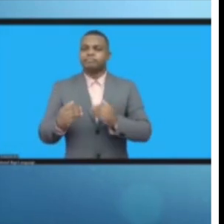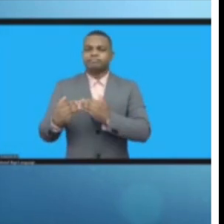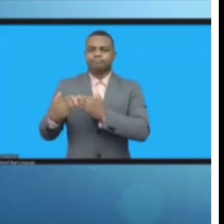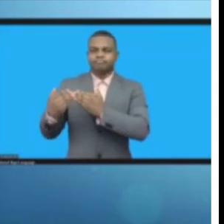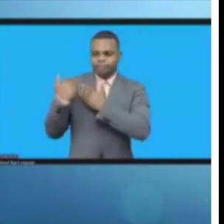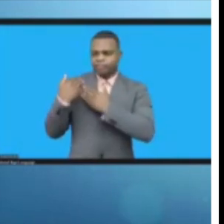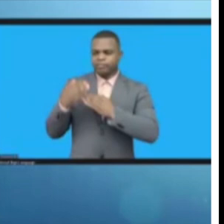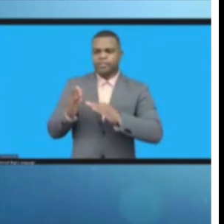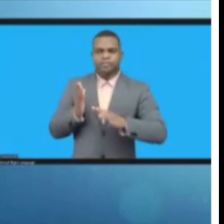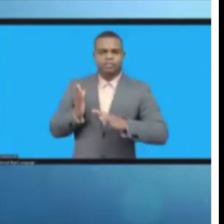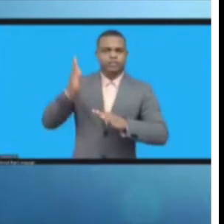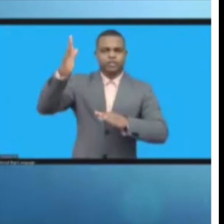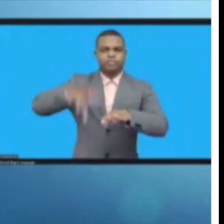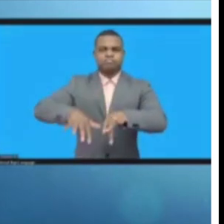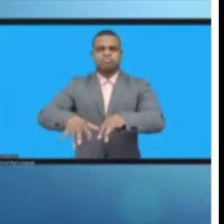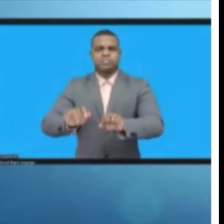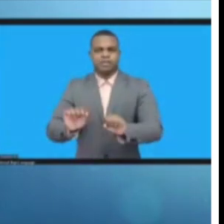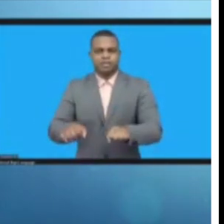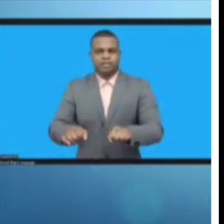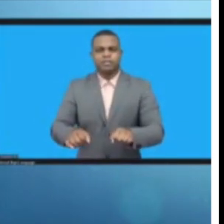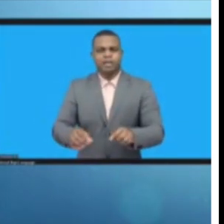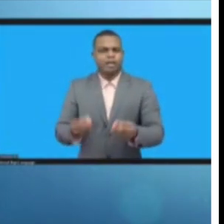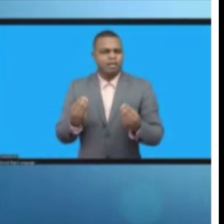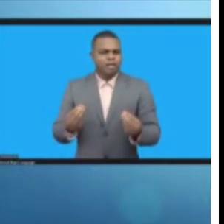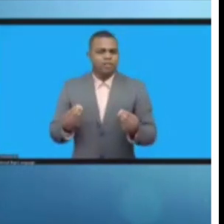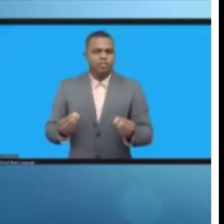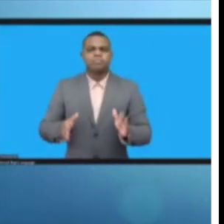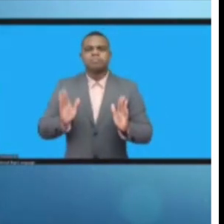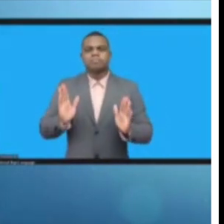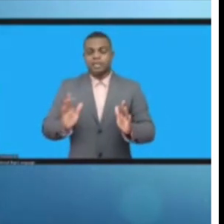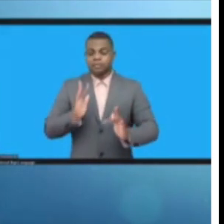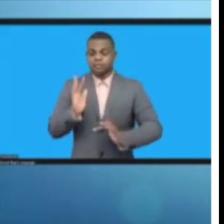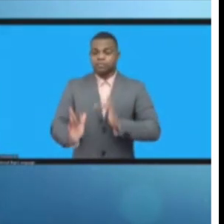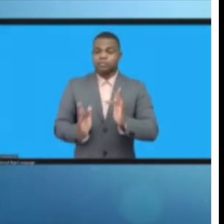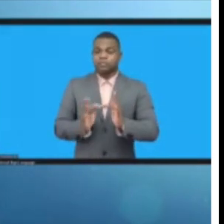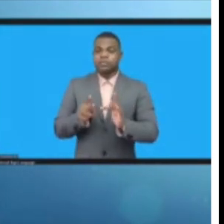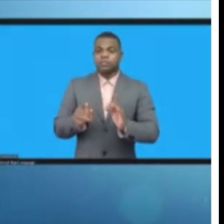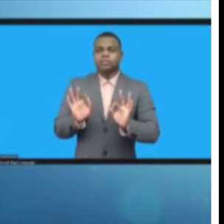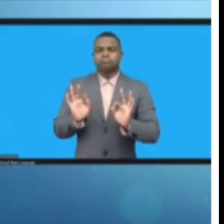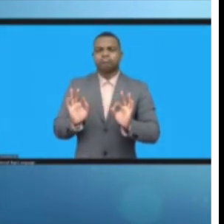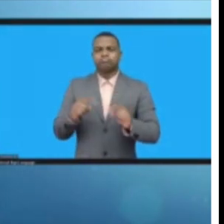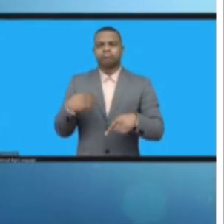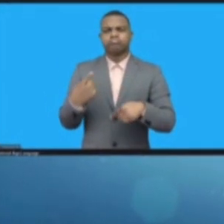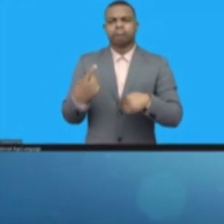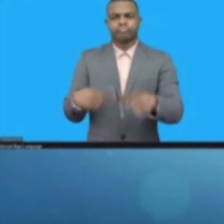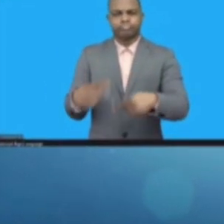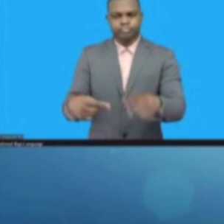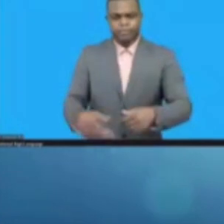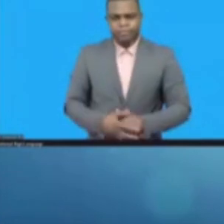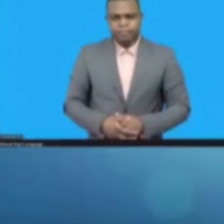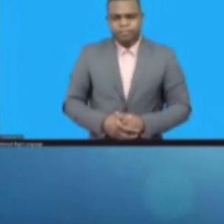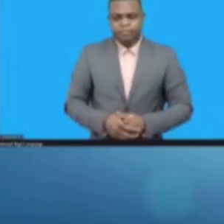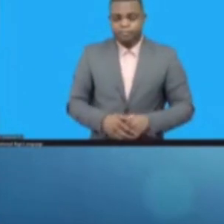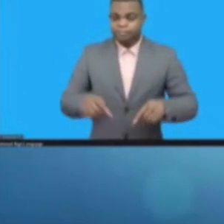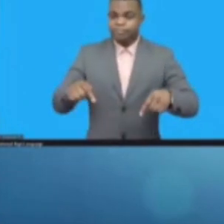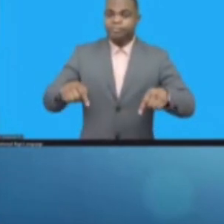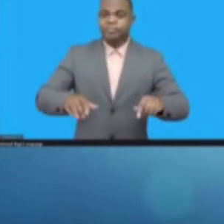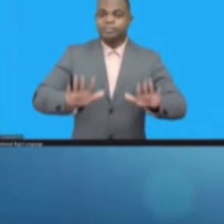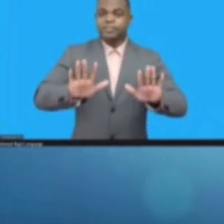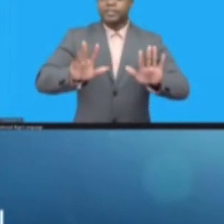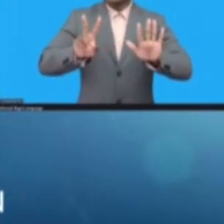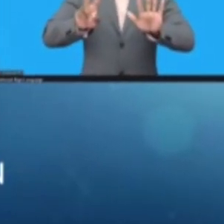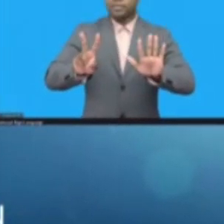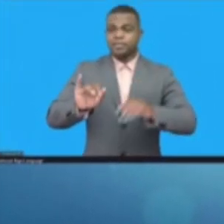интернет. И эта тема является поистине злободневной для 17-го форума по